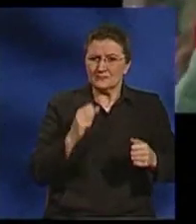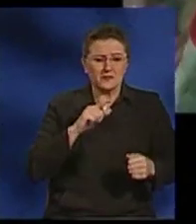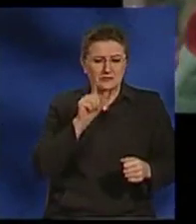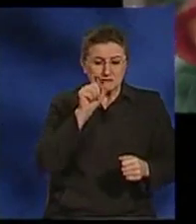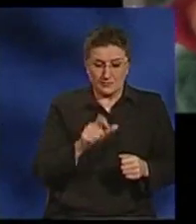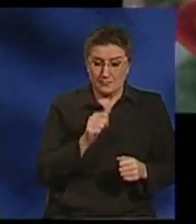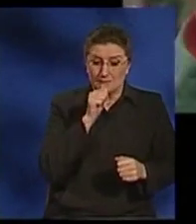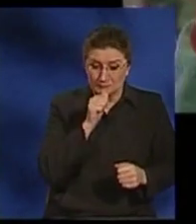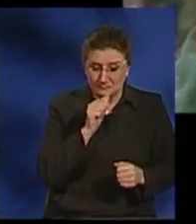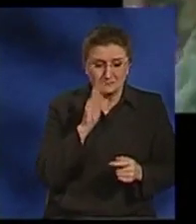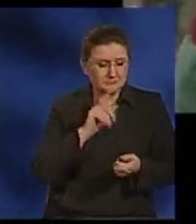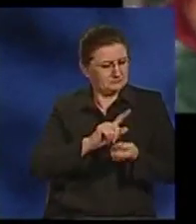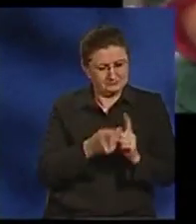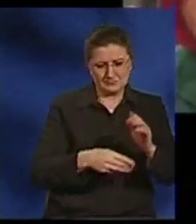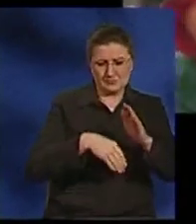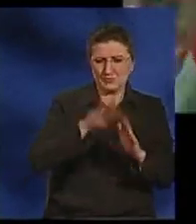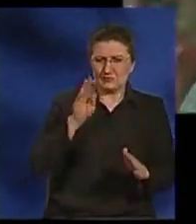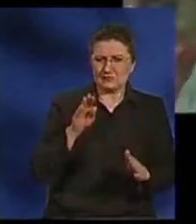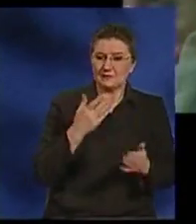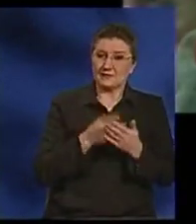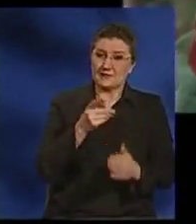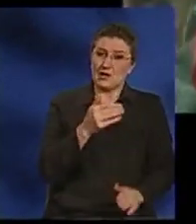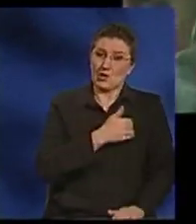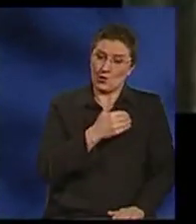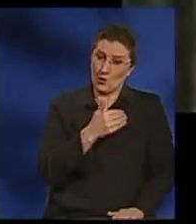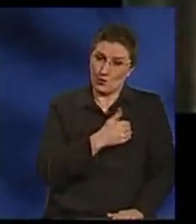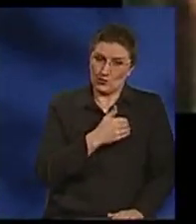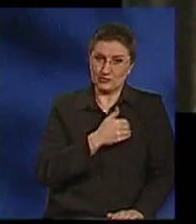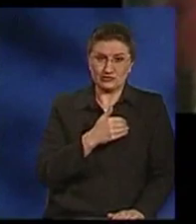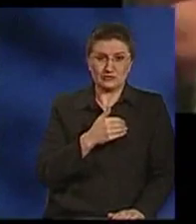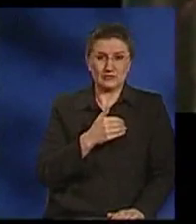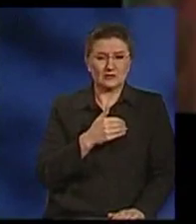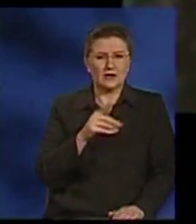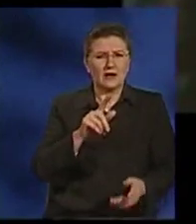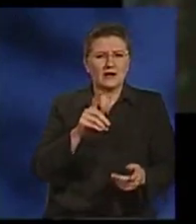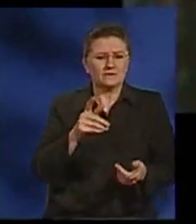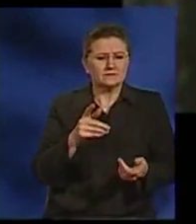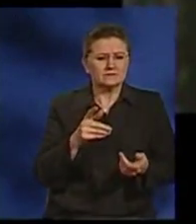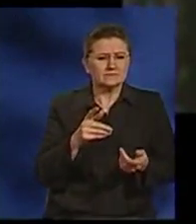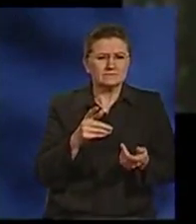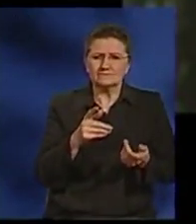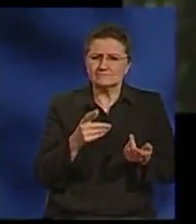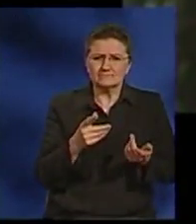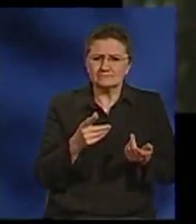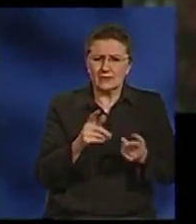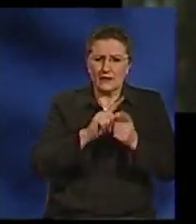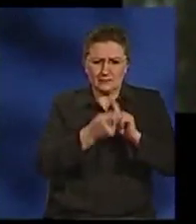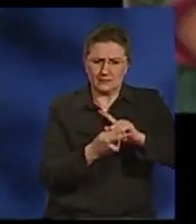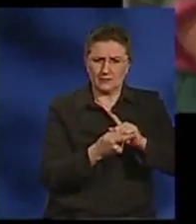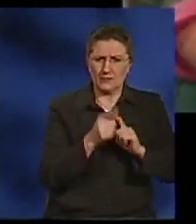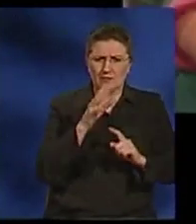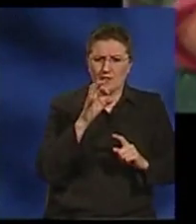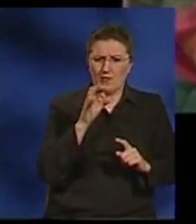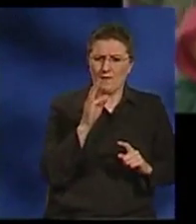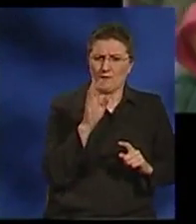любого таким, каким он захочет. Скажем, ну, вот ты захотела быть... А вдруг ты станешь, ну, вот, например, овощем и все?